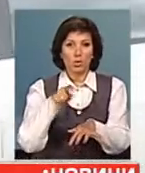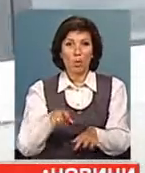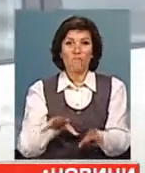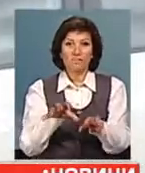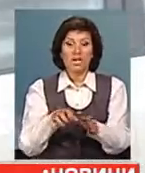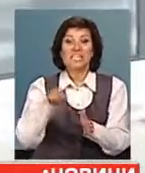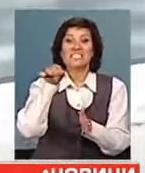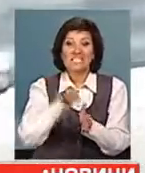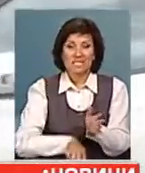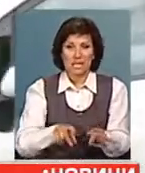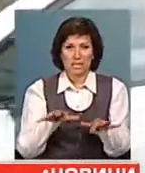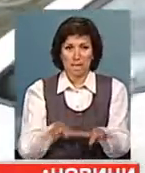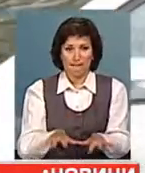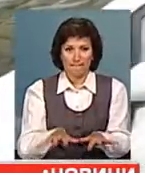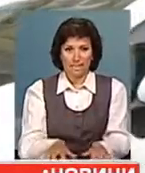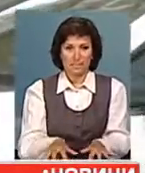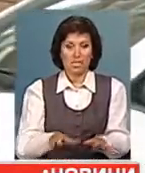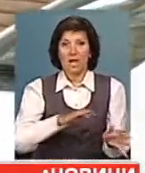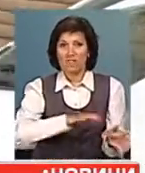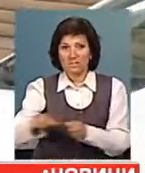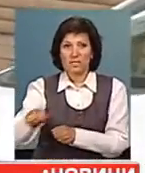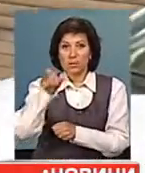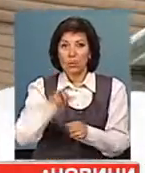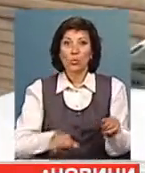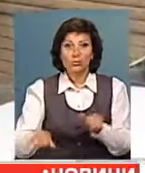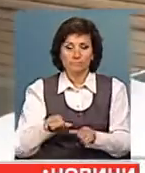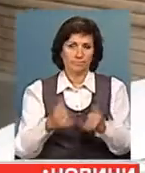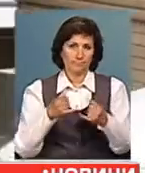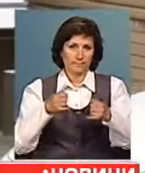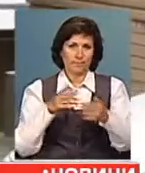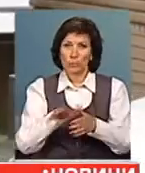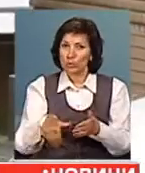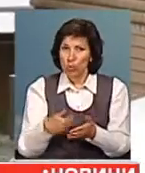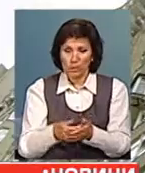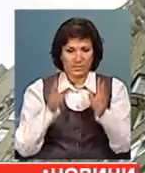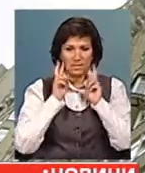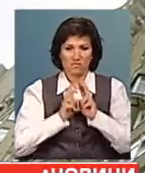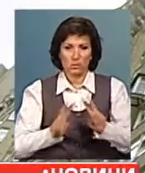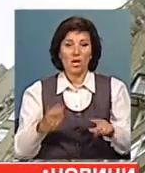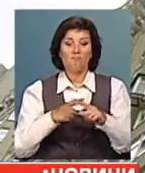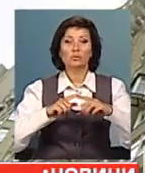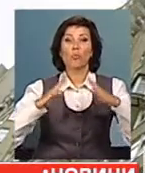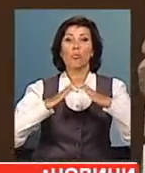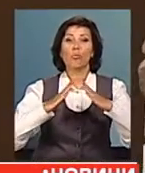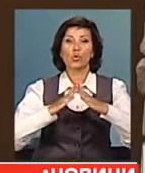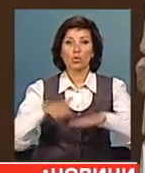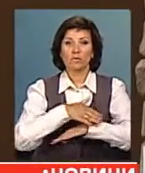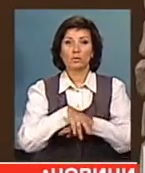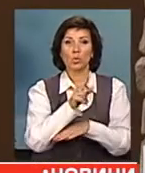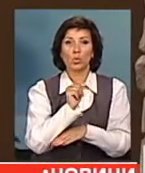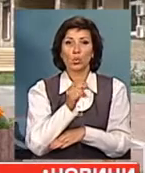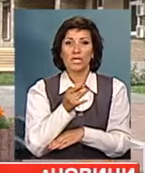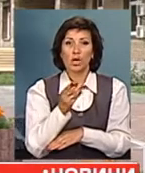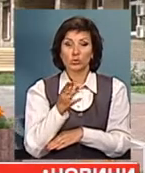вівчарку застрелили на місці. Куди ж відвезли Валерія Людмирського, наразі досі невідомо. У цьому будинку на вулиці